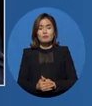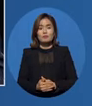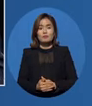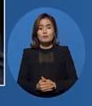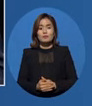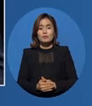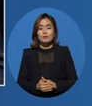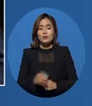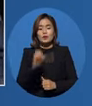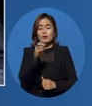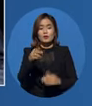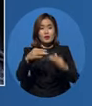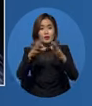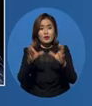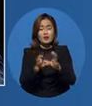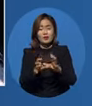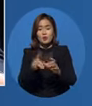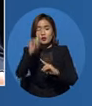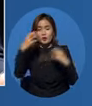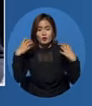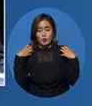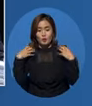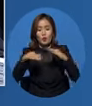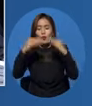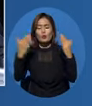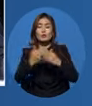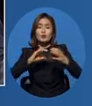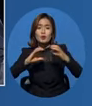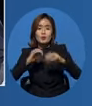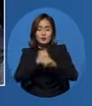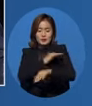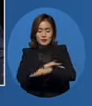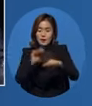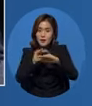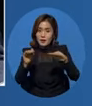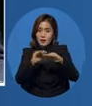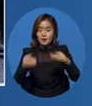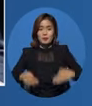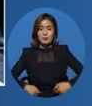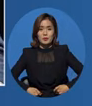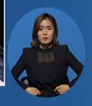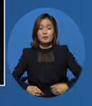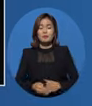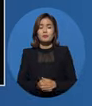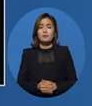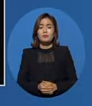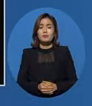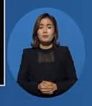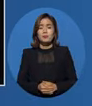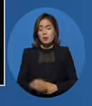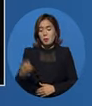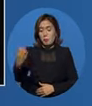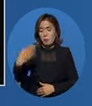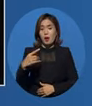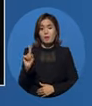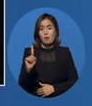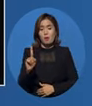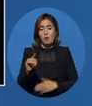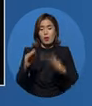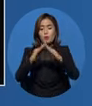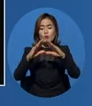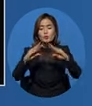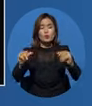부칙 원화의 대표는 정보 모든걸 협의해서 잘 철의 가야 됩니다 그 아까도 말씀을 하셨는데 지금 부동산